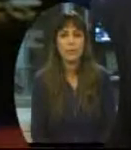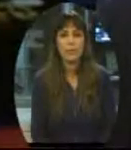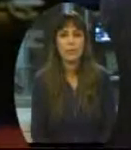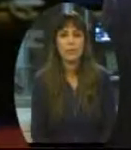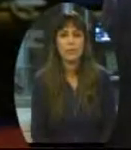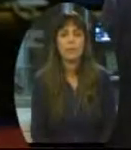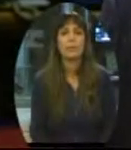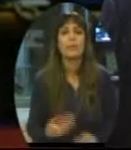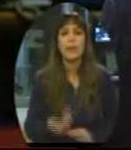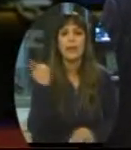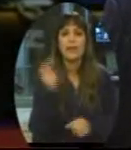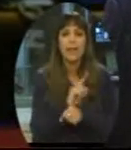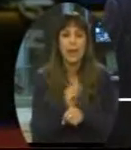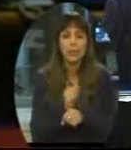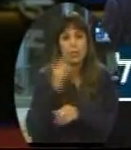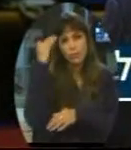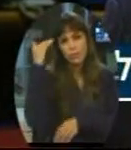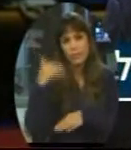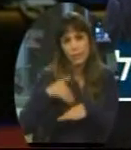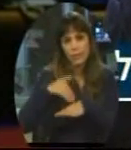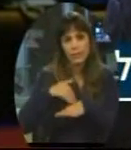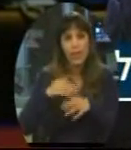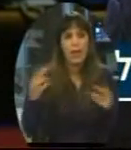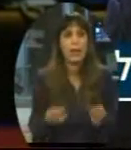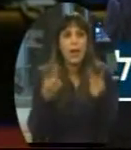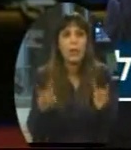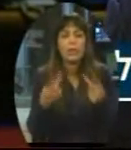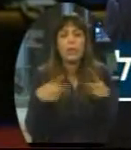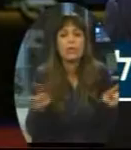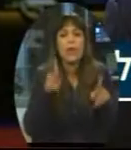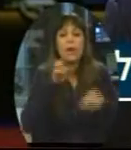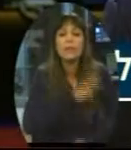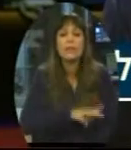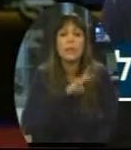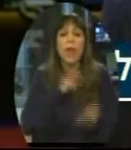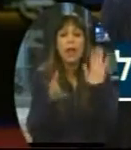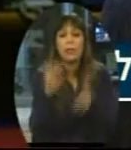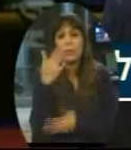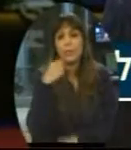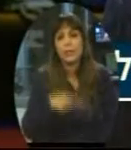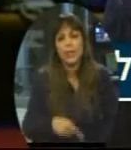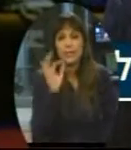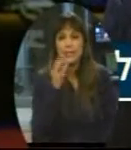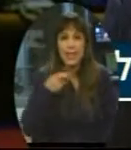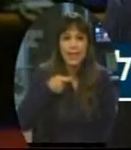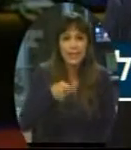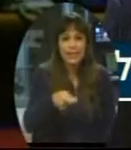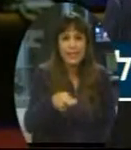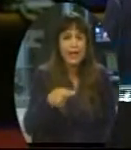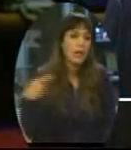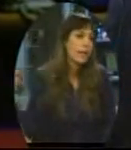לפני שניות אחדות הגיעה ידיעה על הקלות הבלתי נסבלת של האלימות במדינת ישראל. צעירה נתקרה בצווארה